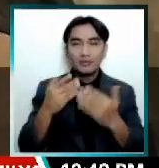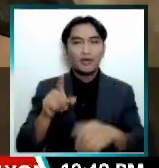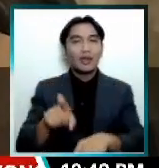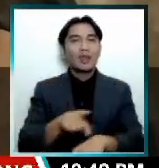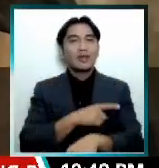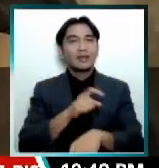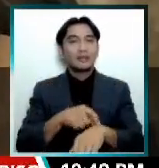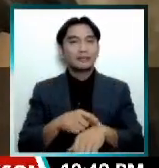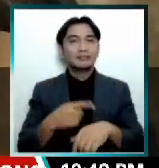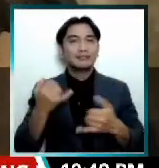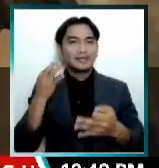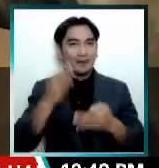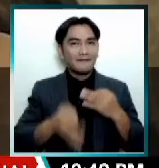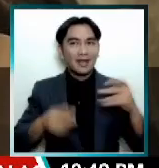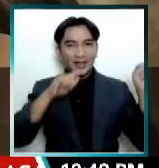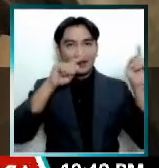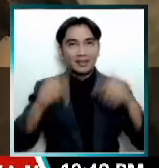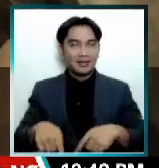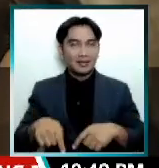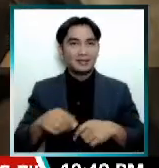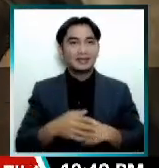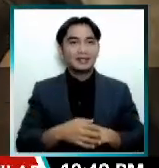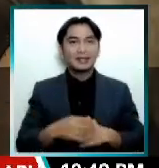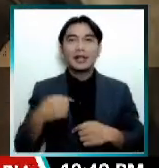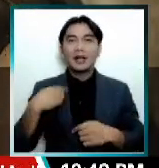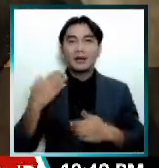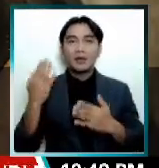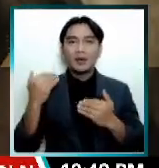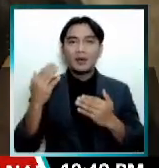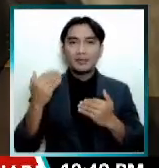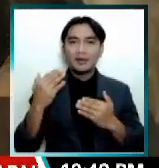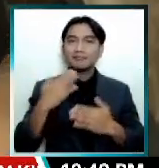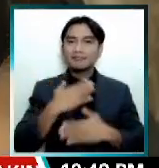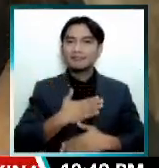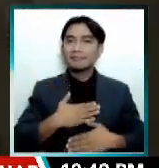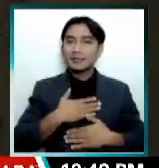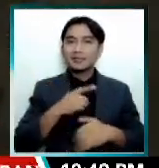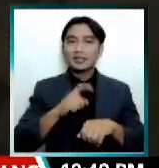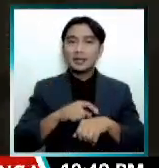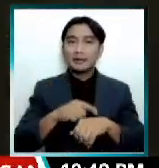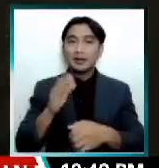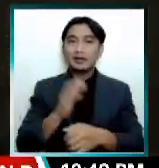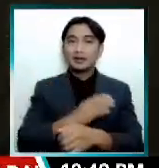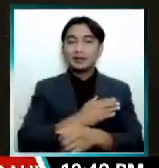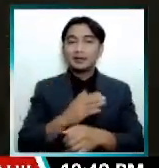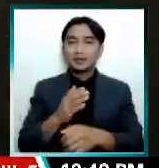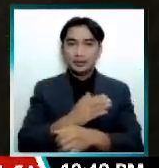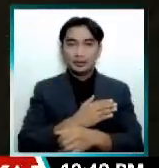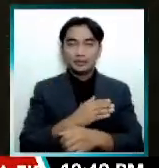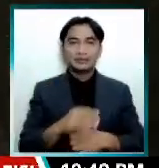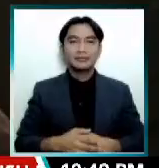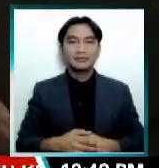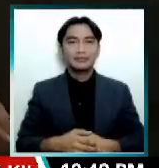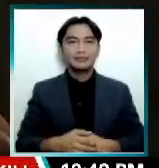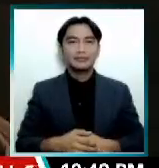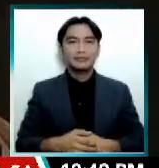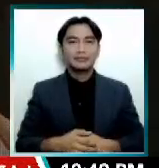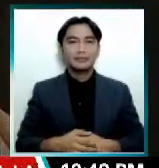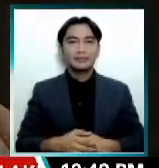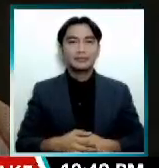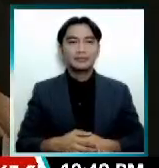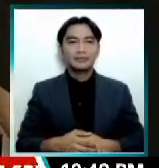here, so I hope to have a wonderful time at our concert. See you tomorrow. Bye! Katati Bayan, nagbabalita para sa